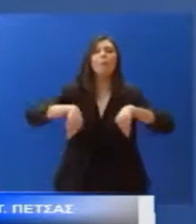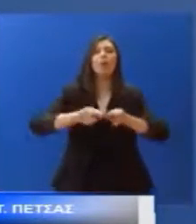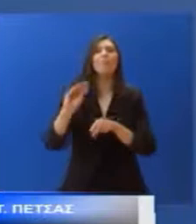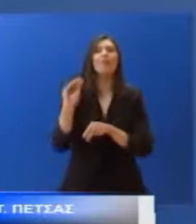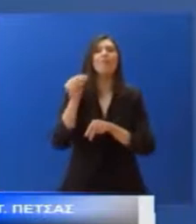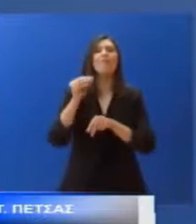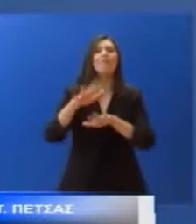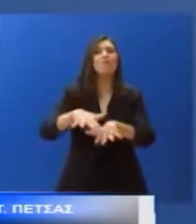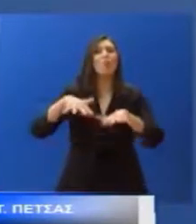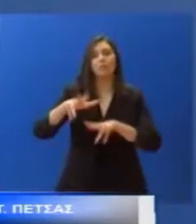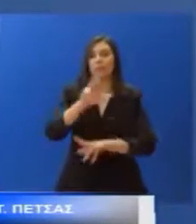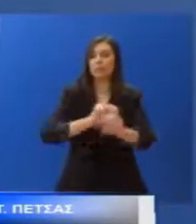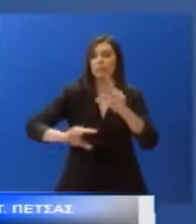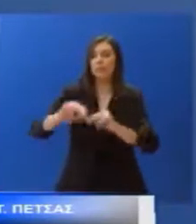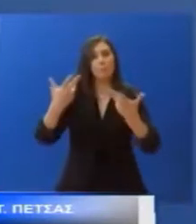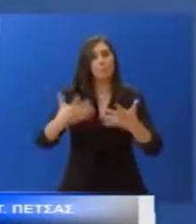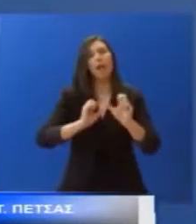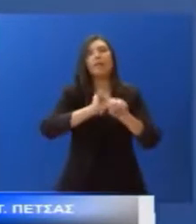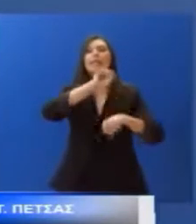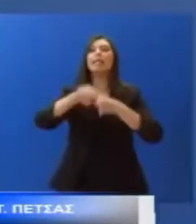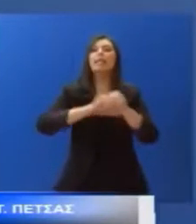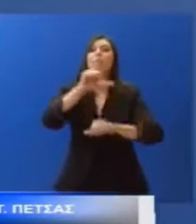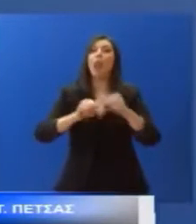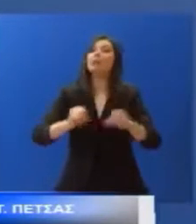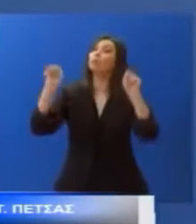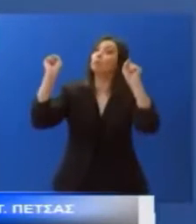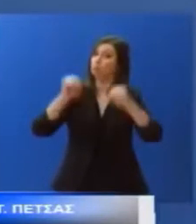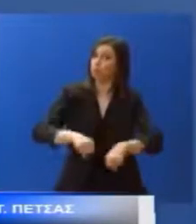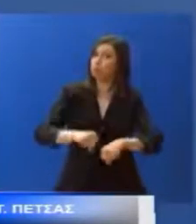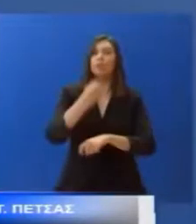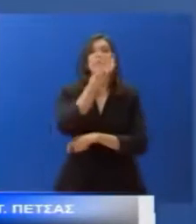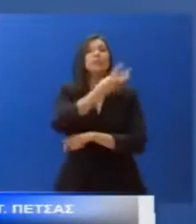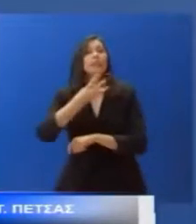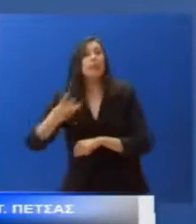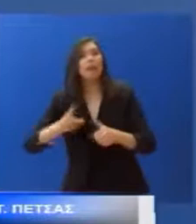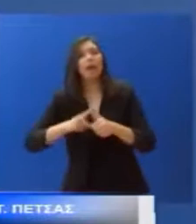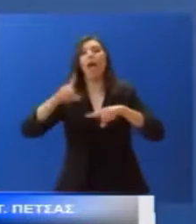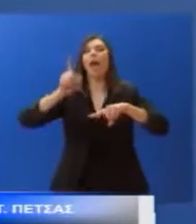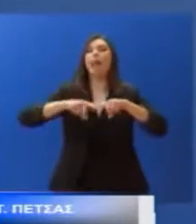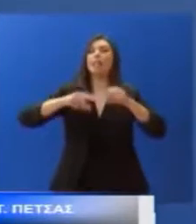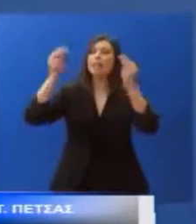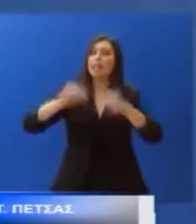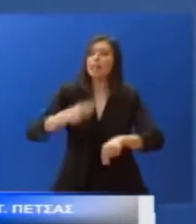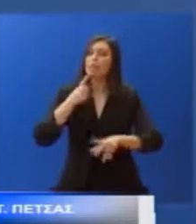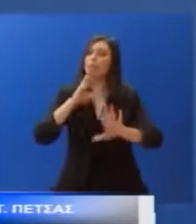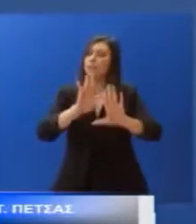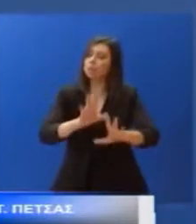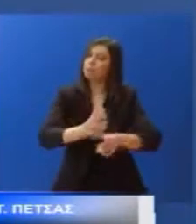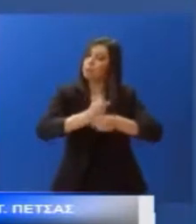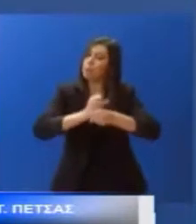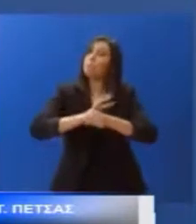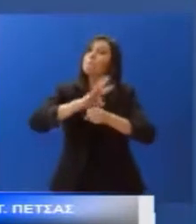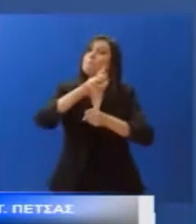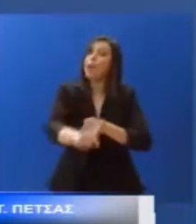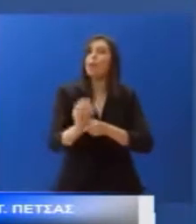Κινάλ συμφώνησε με την κύρωση της Συμφωνίας, ενώ ο ΣΥΡΙΖΑ και η Ελληνική Λύση επιφυλάχθηκαν να τοποθετηθούν στην ολομέλεια της Βουλής.